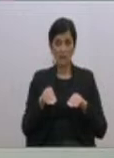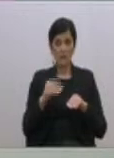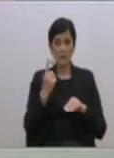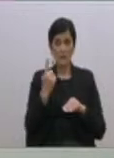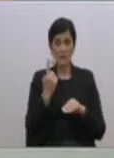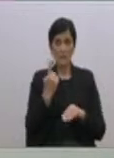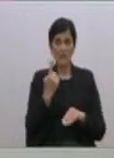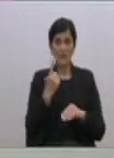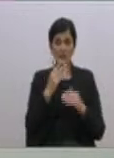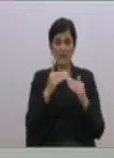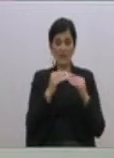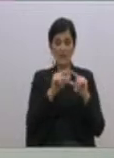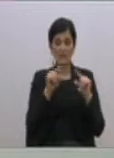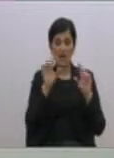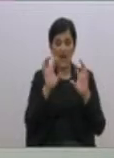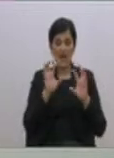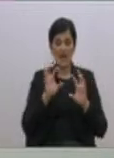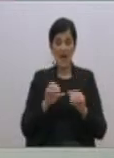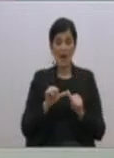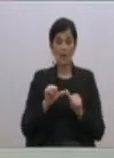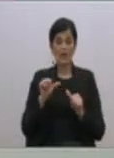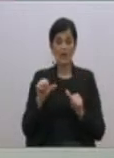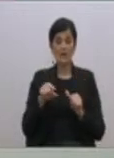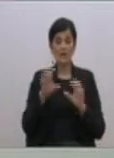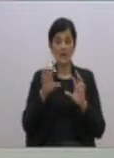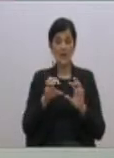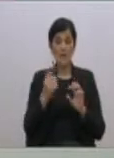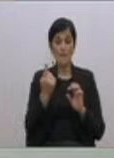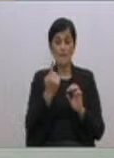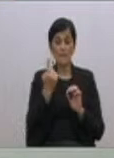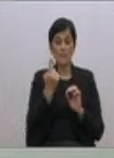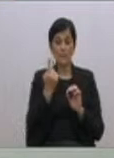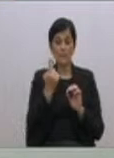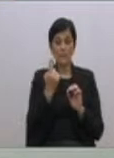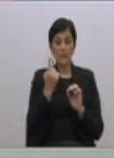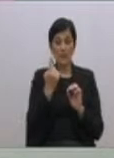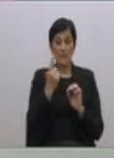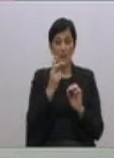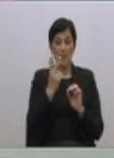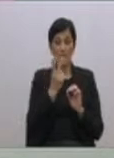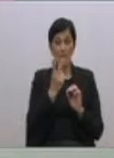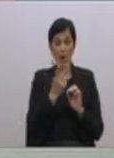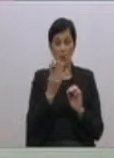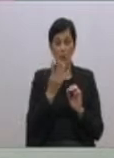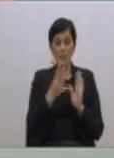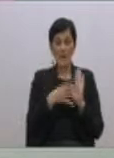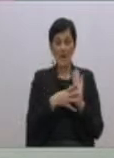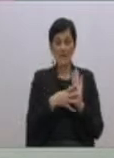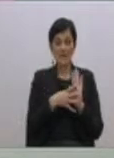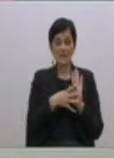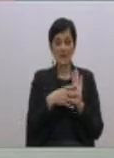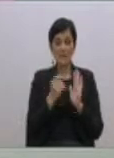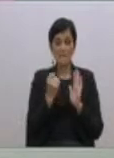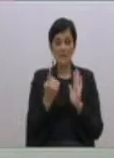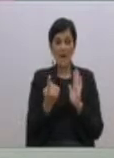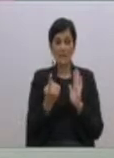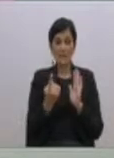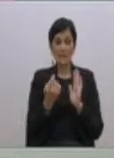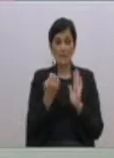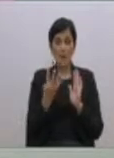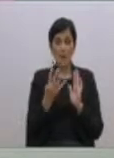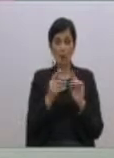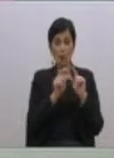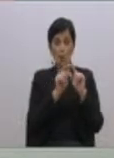პირველი კვეპუნქტი. Ეს კანონი გარდა ამ კანონის პირველი, მეორე, მეოთხე, მე-9 და მე-11,